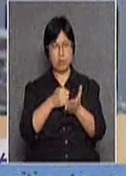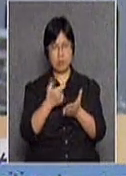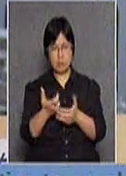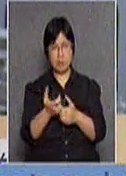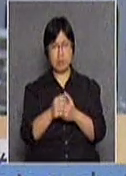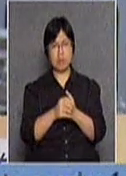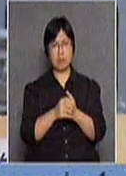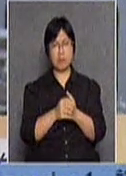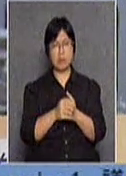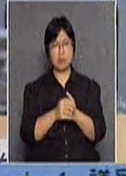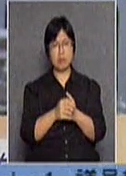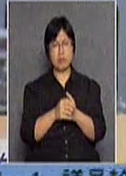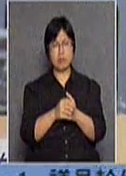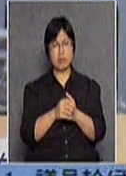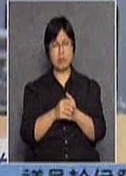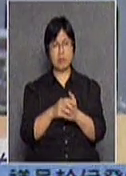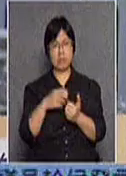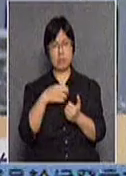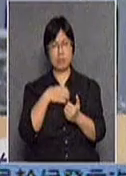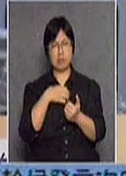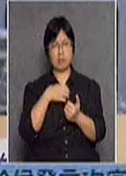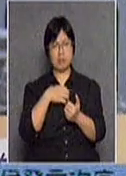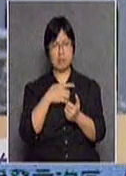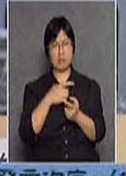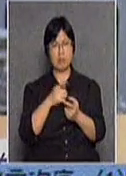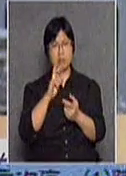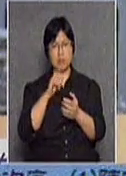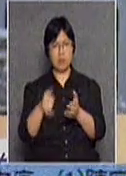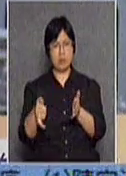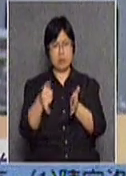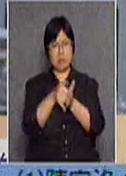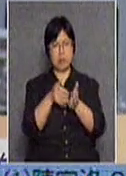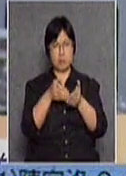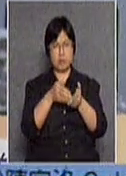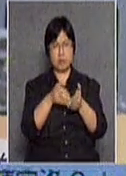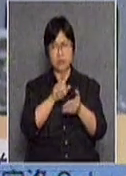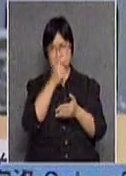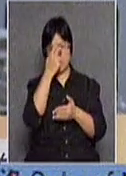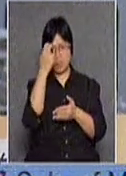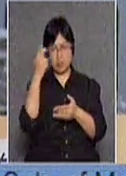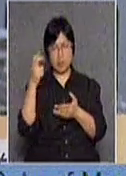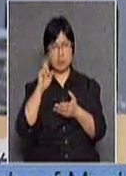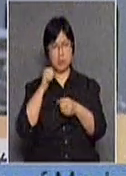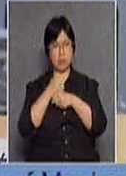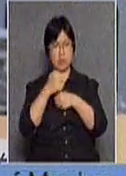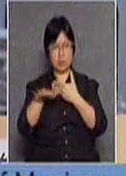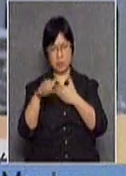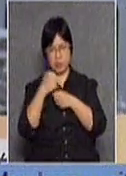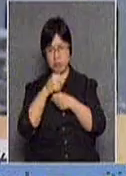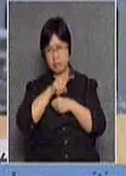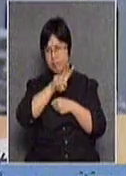貼，我認為係上船去查嗰陣時候，即係出更去查，睇下係咪